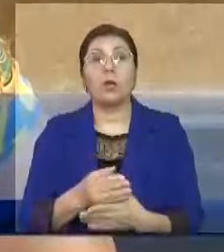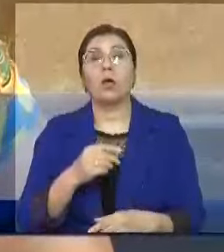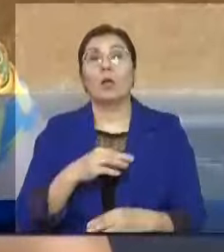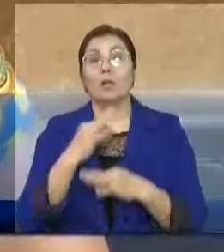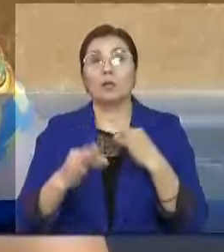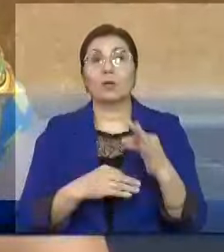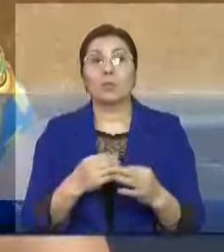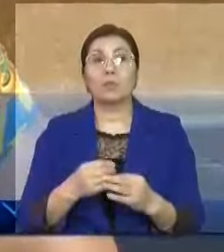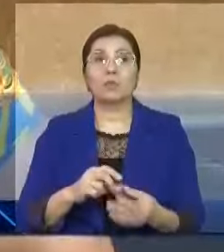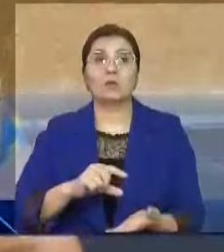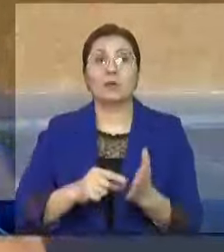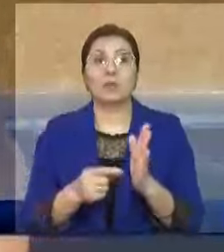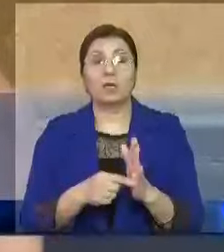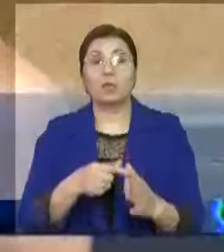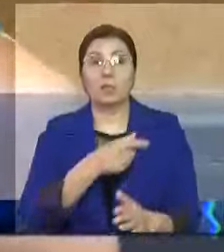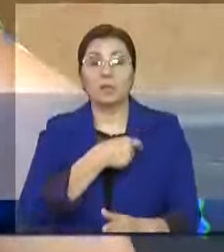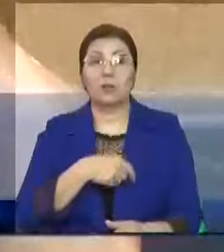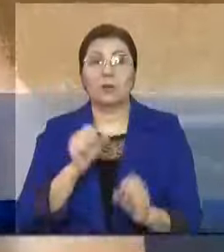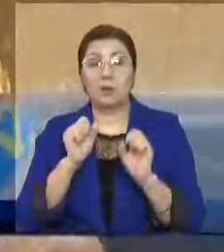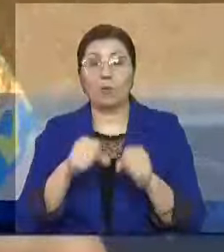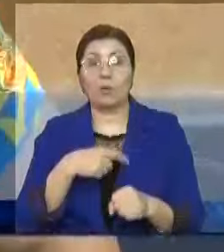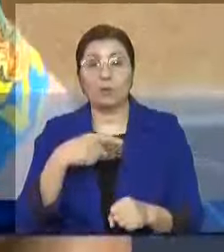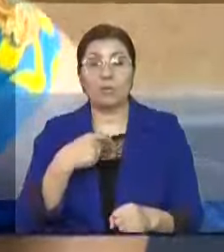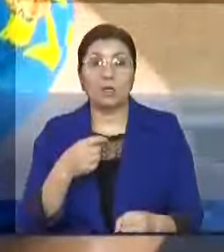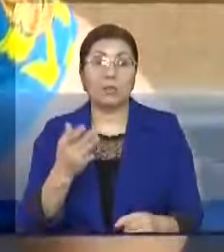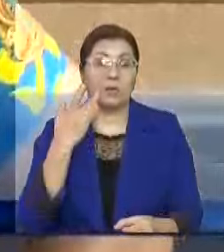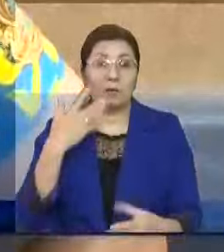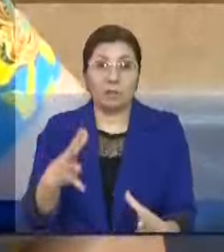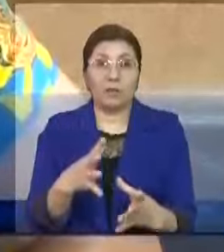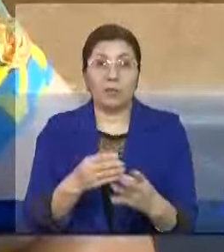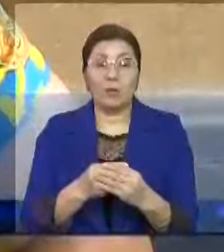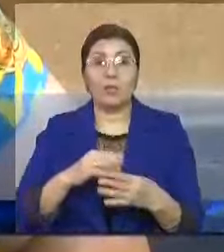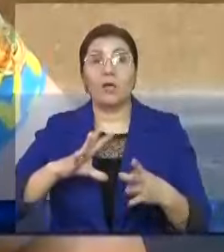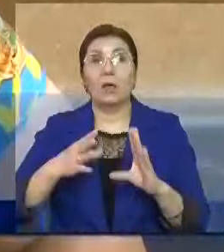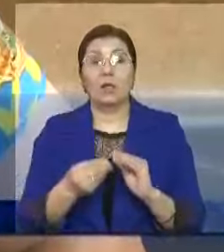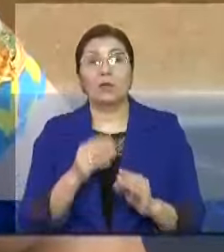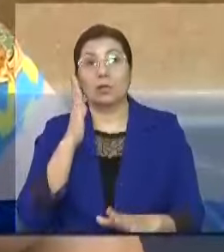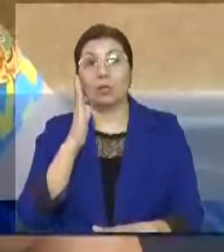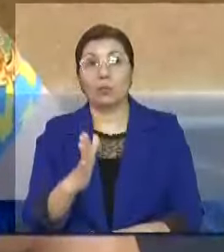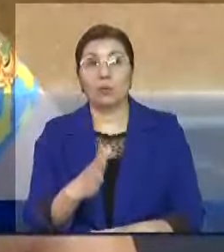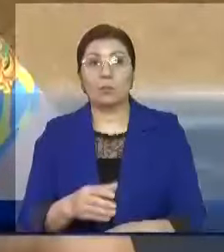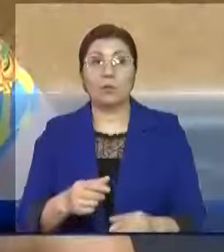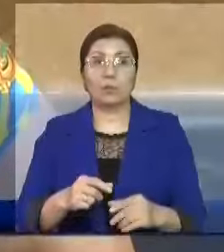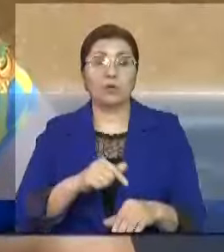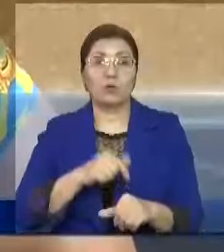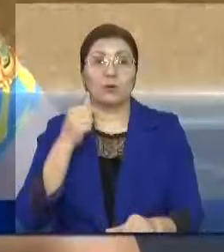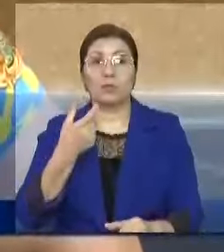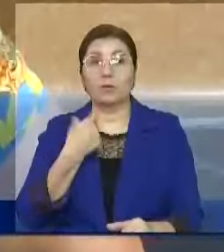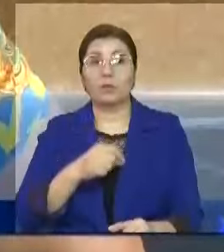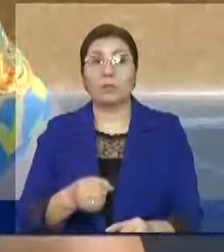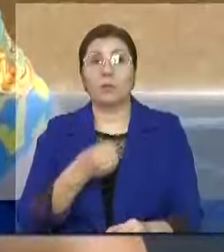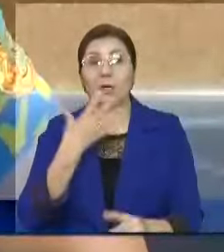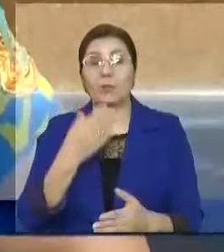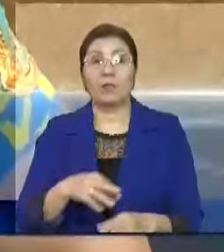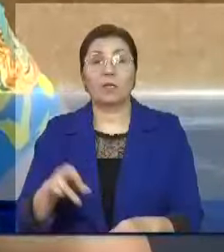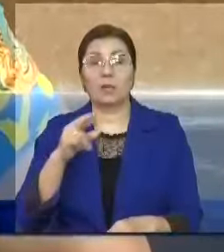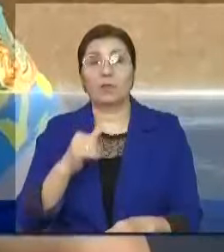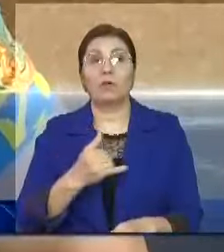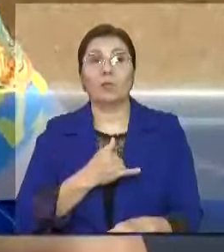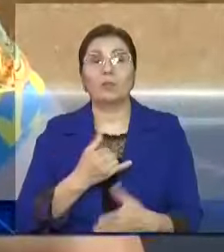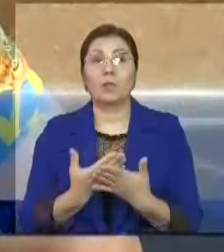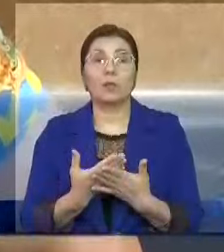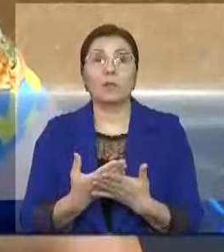находимся в зале. С тренером, можно сказать, не расстаемся. Думаю, результат данных тренировок есть. Чувствую себя хорошо. С января месяца на